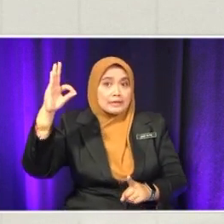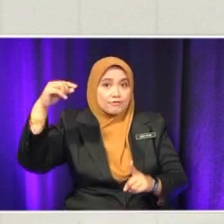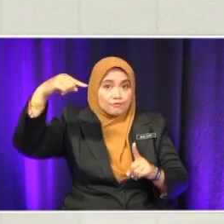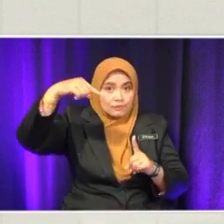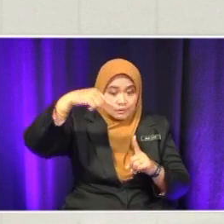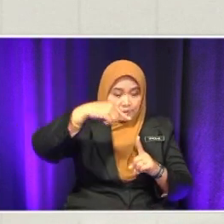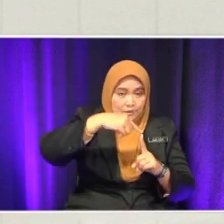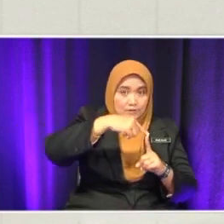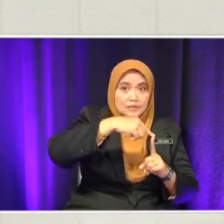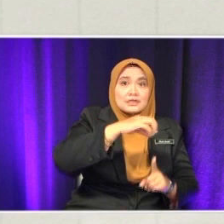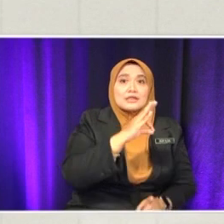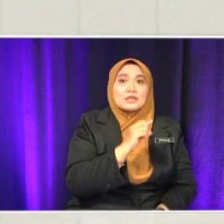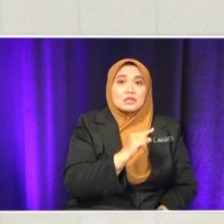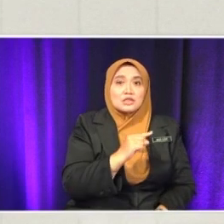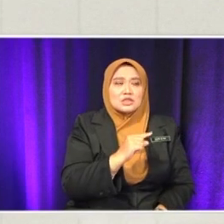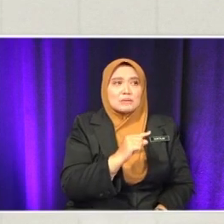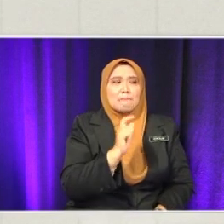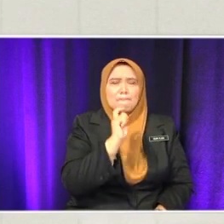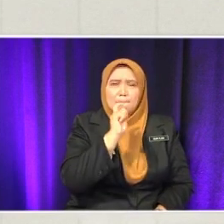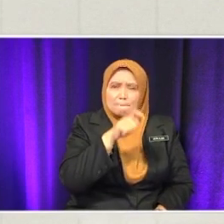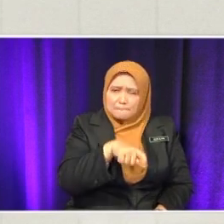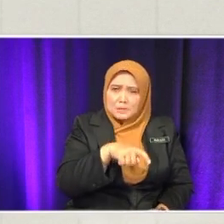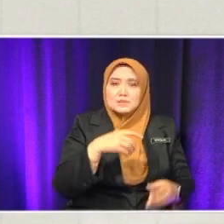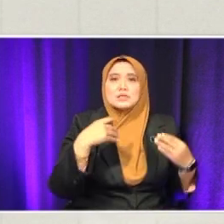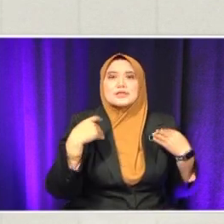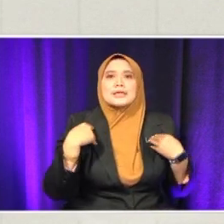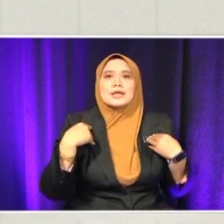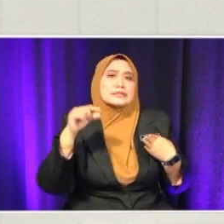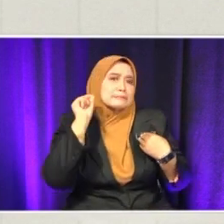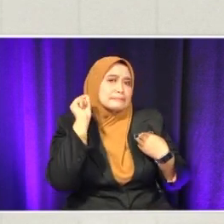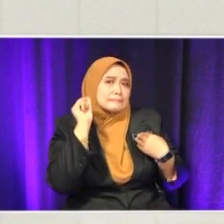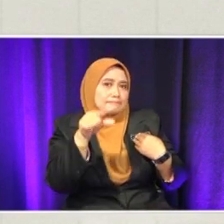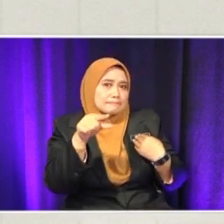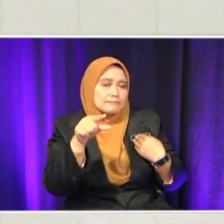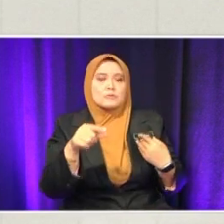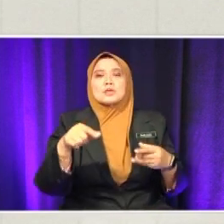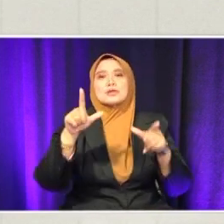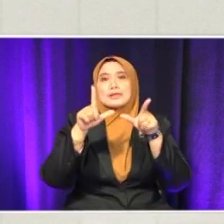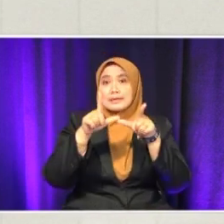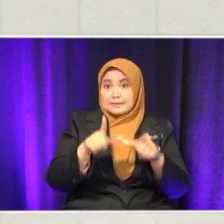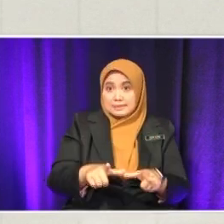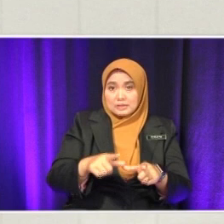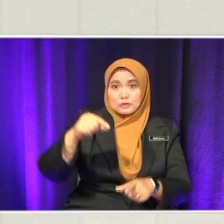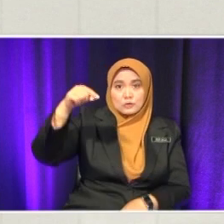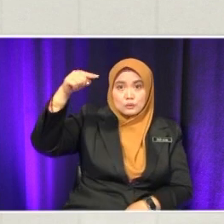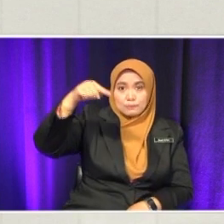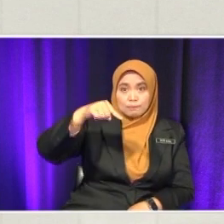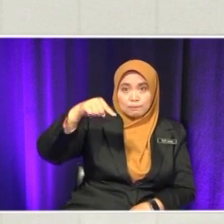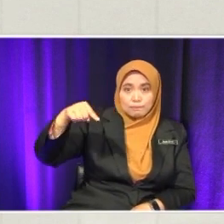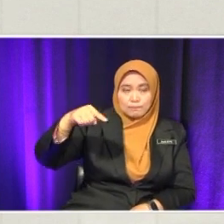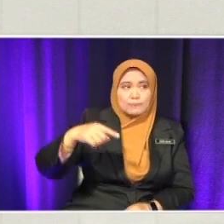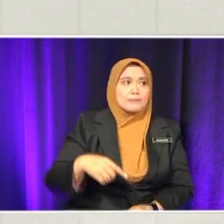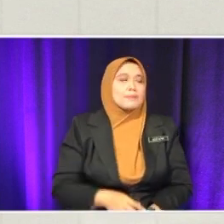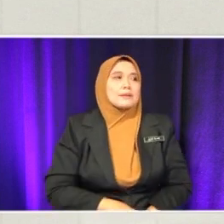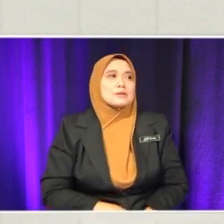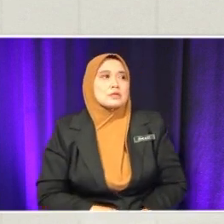yang penting tepi kali ini mesti ada anak panah. Okay. Cluenya ialah bila kita nampak pada darjah ada in dan juga out. Dan